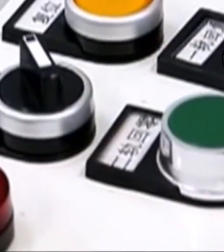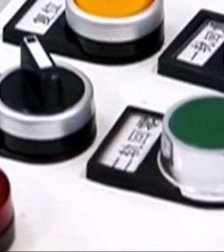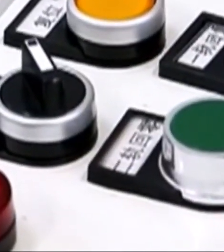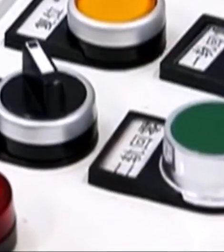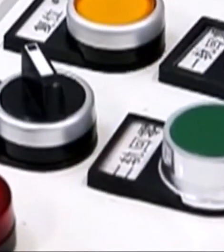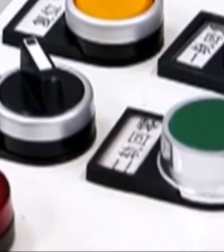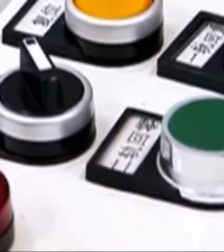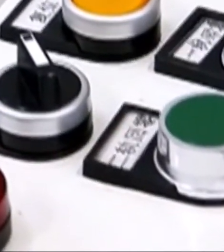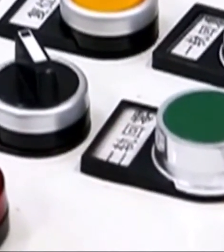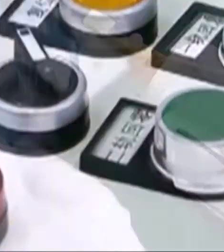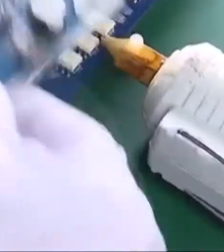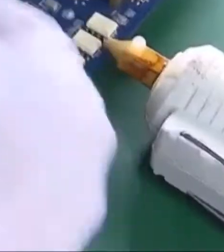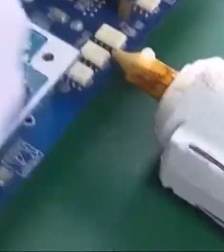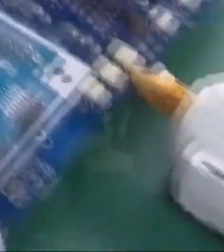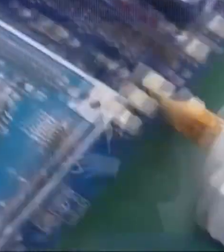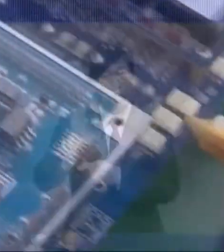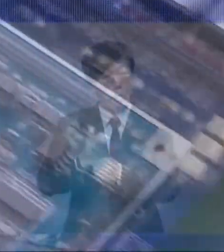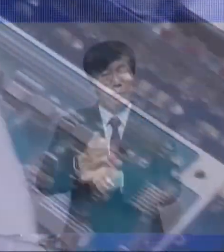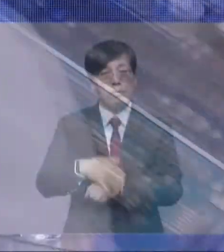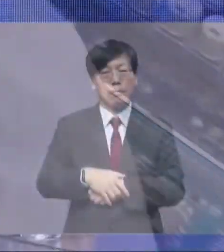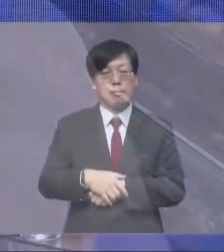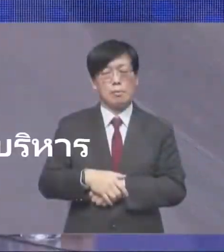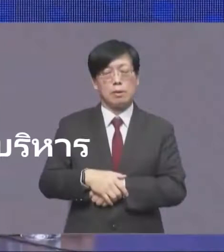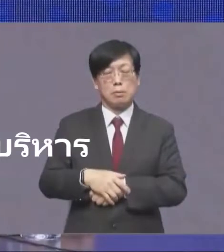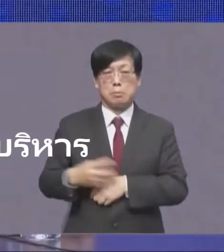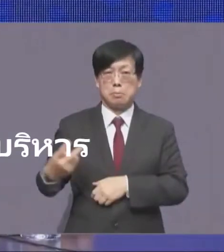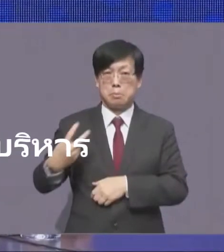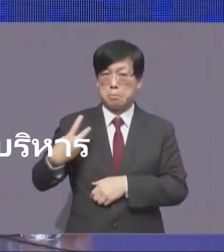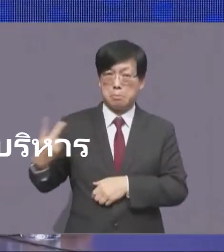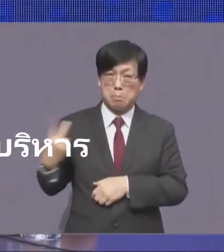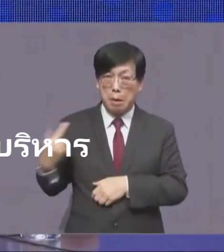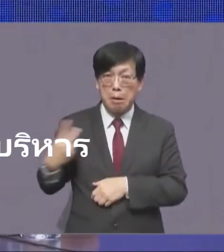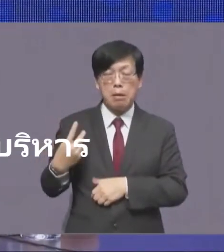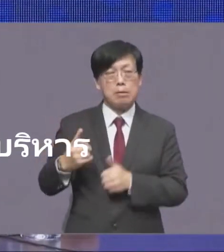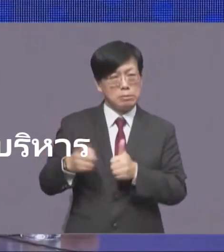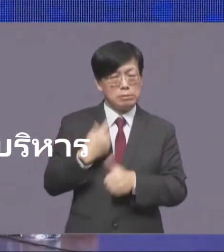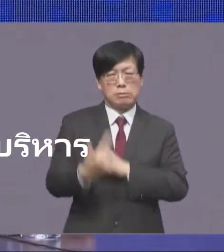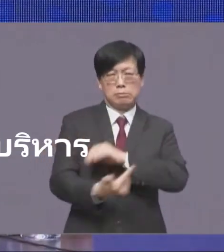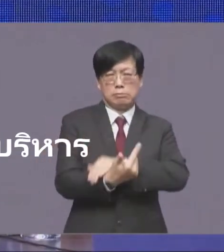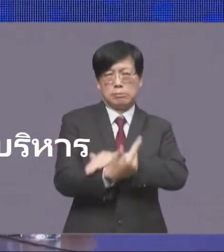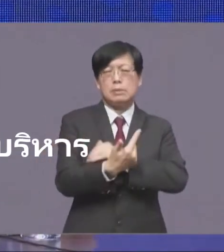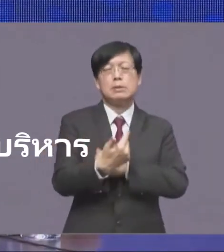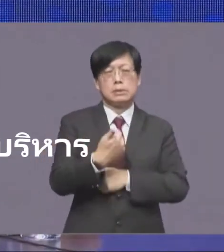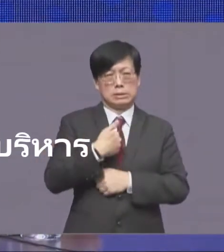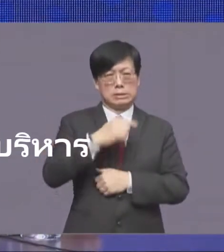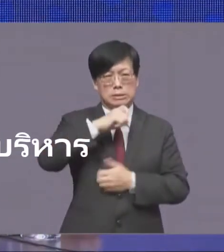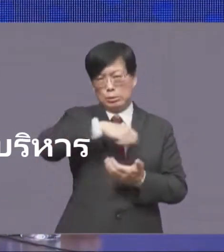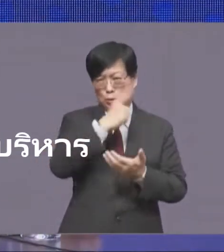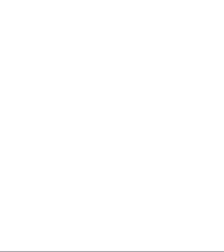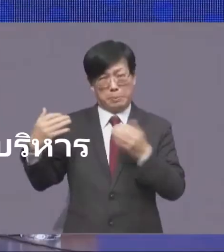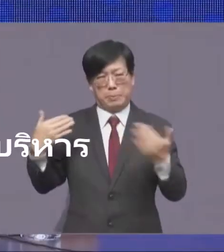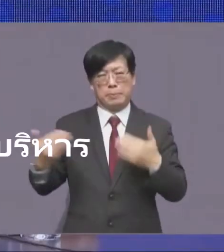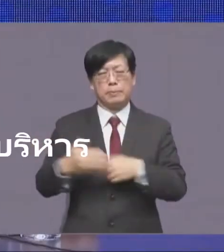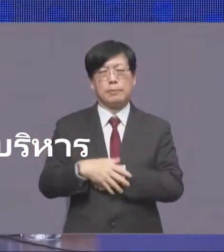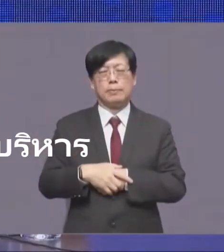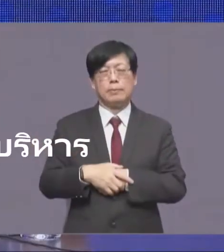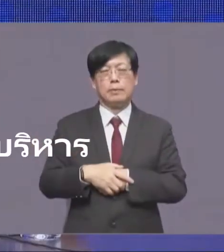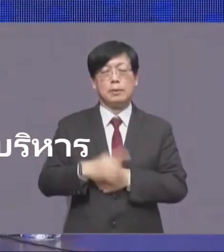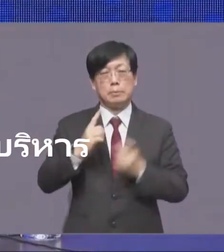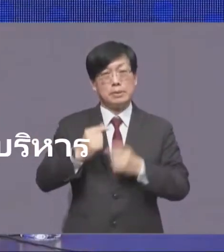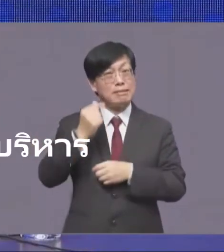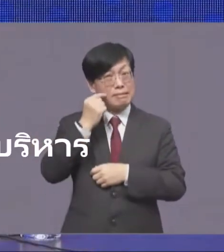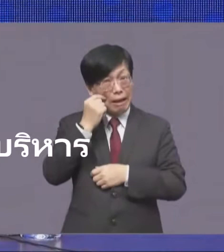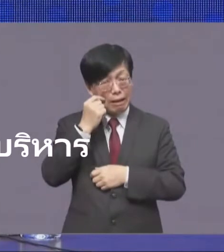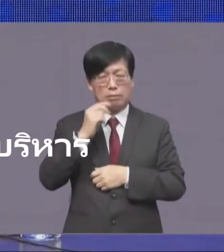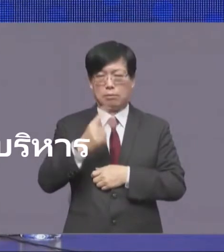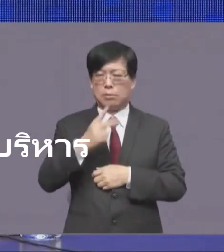หากมีการเหพร้องในประเด็นใดก็สามารถที่จะจัดทำความตกลระห่างกัได้ทันทีและกดีนะครั รัฐษภา